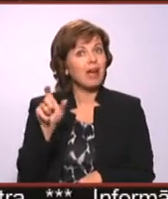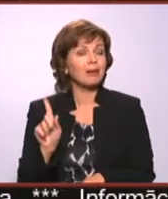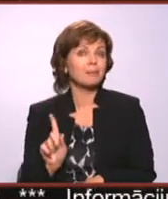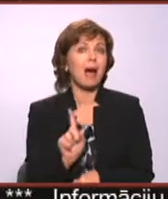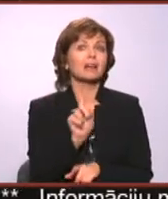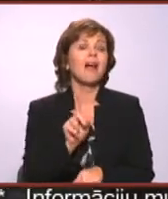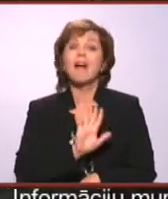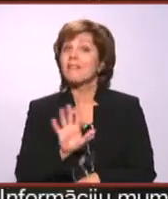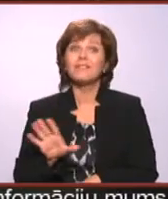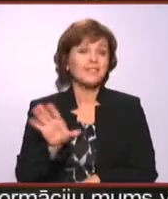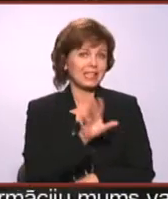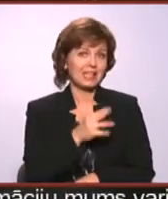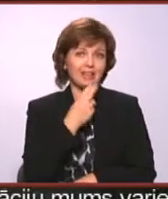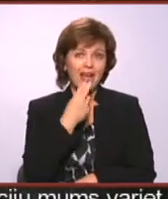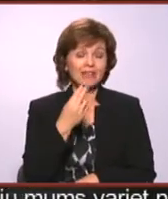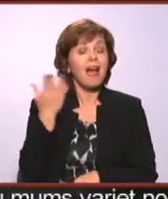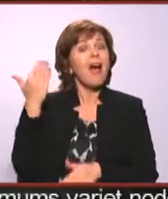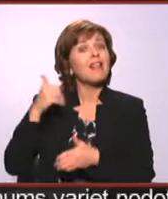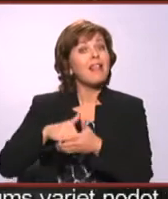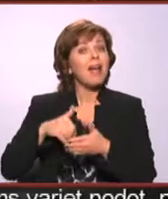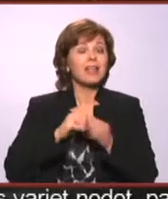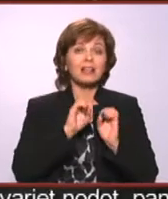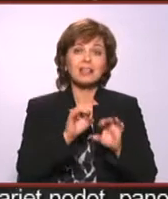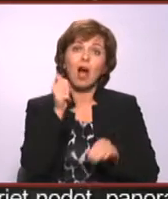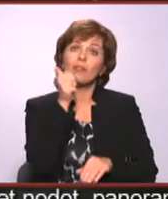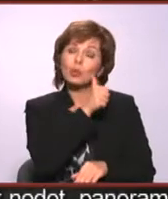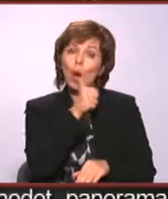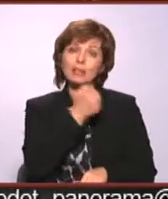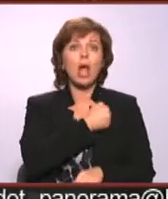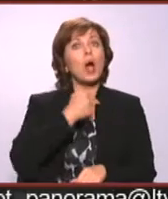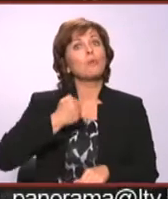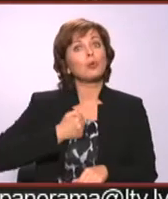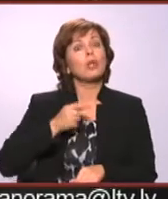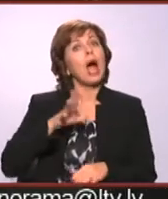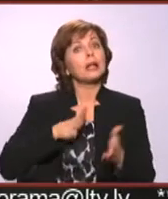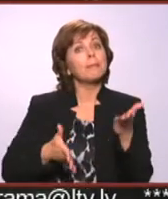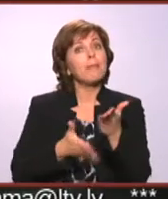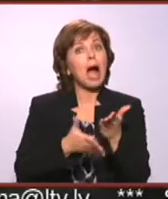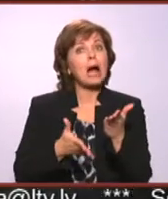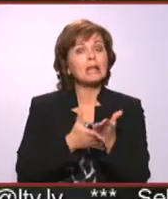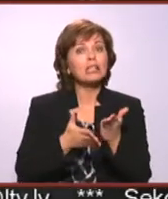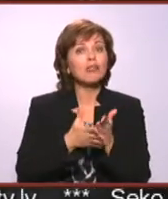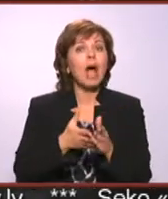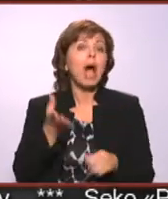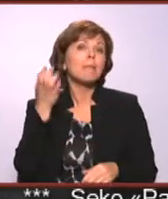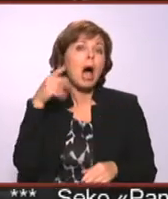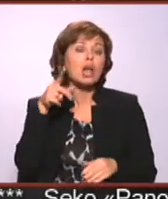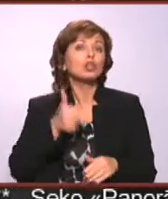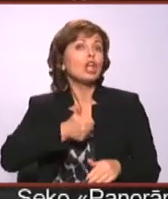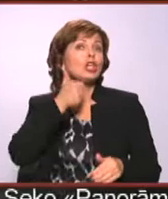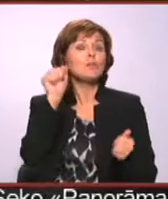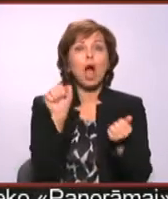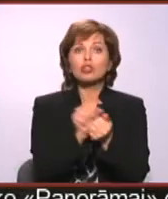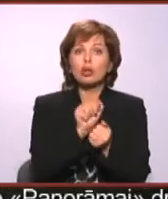kā to viss redz, jā. Leģenda vēsta, ka noslēpumainais bruņinieks palīdzējis atgūt baronam īpašumu dokumentus uz